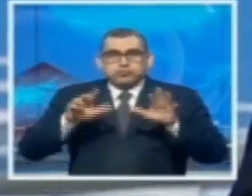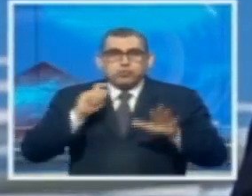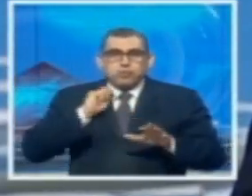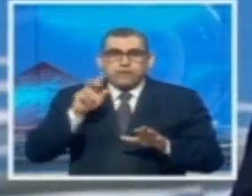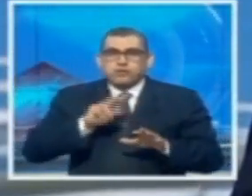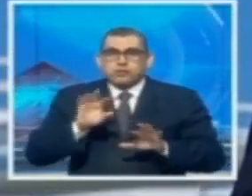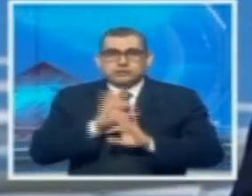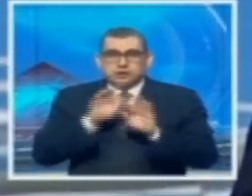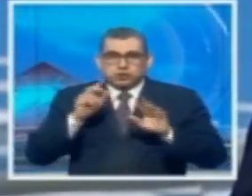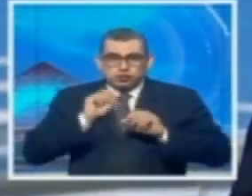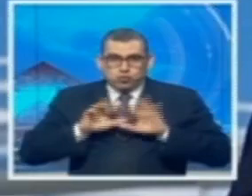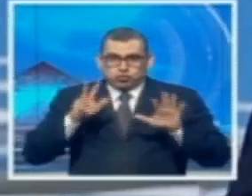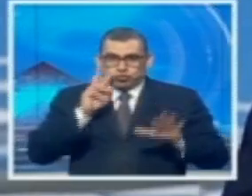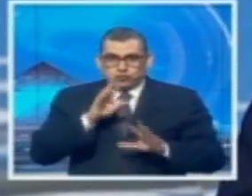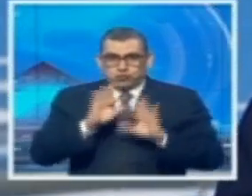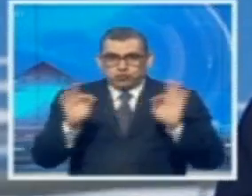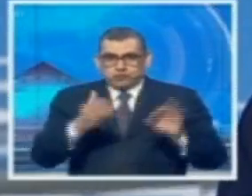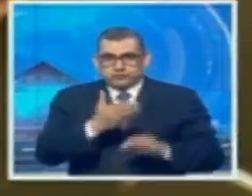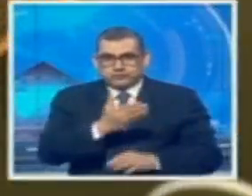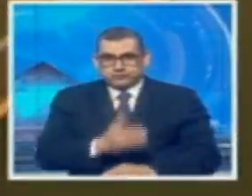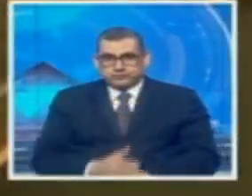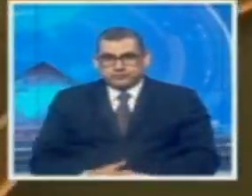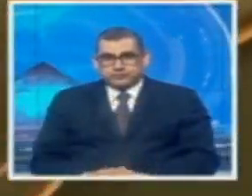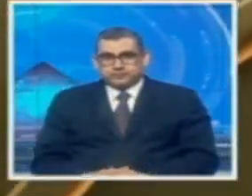جميع أنحاء الجمهورية.